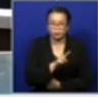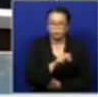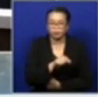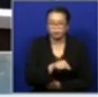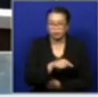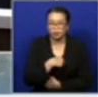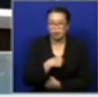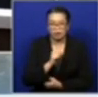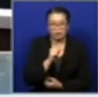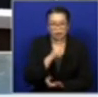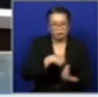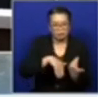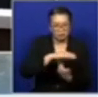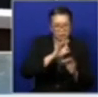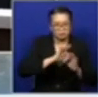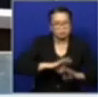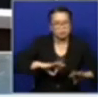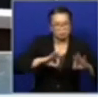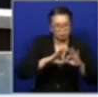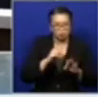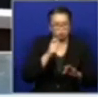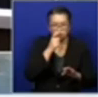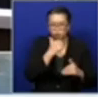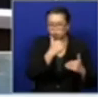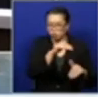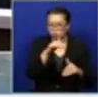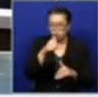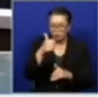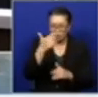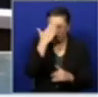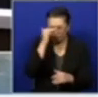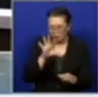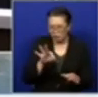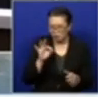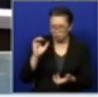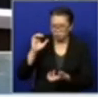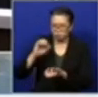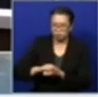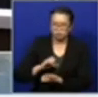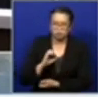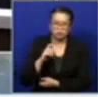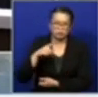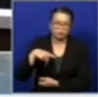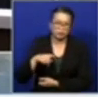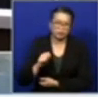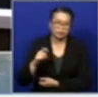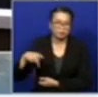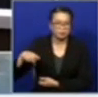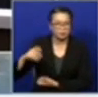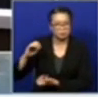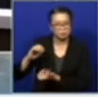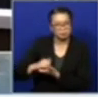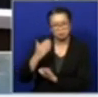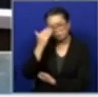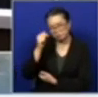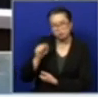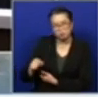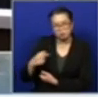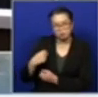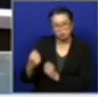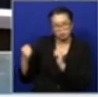ที่เรายังมีอีกหลายกลุ่มเศรษฐกิจที่ยังไม่มีความตกลง FTA ด้วยเช่นสหภาพยุโรปยูเรเ